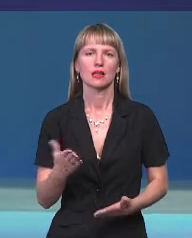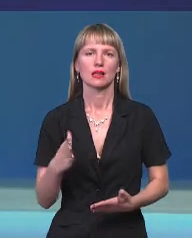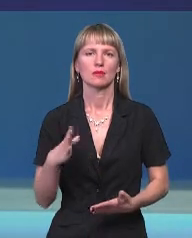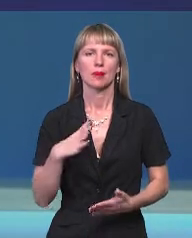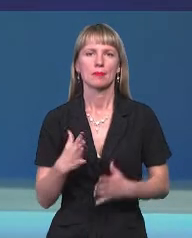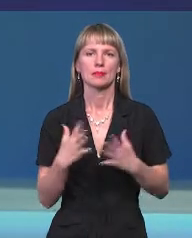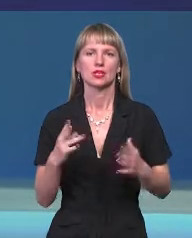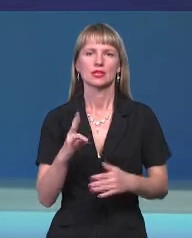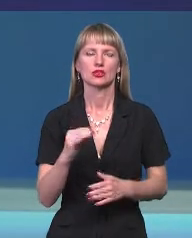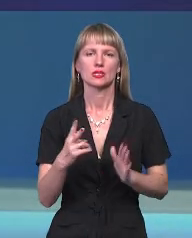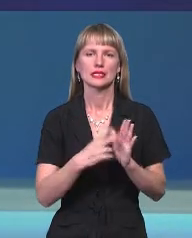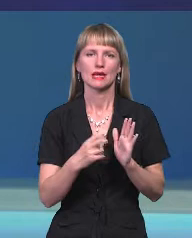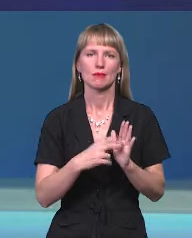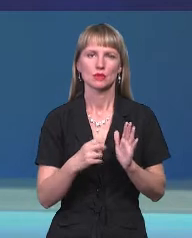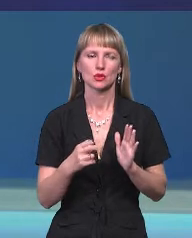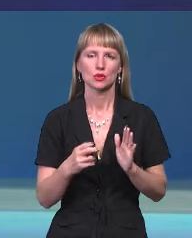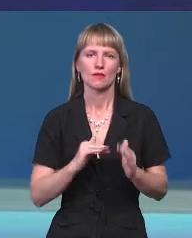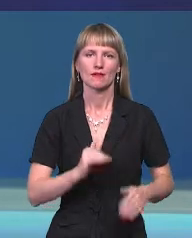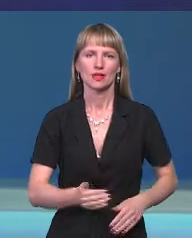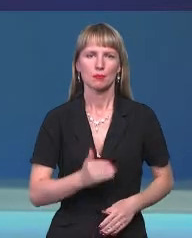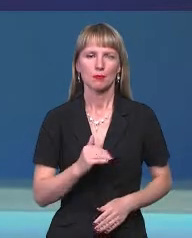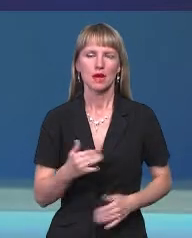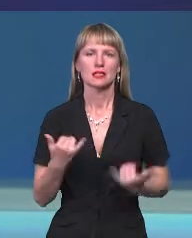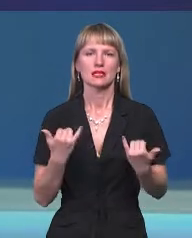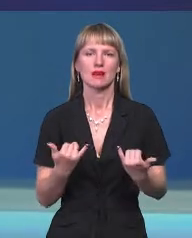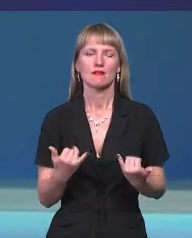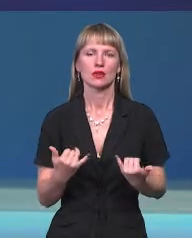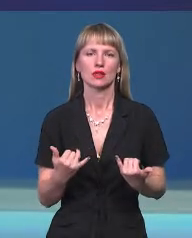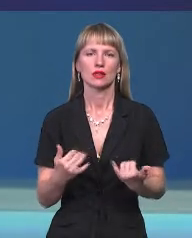700. Сьогодні у нас з вами це